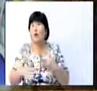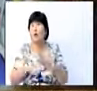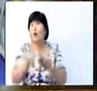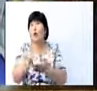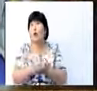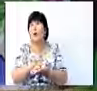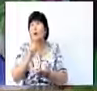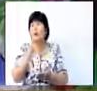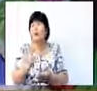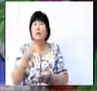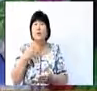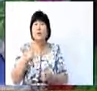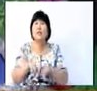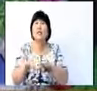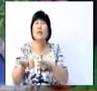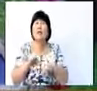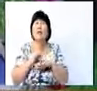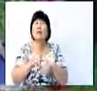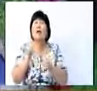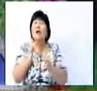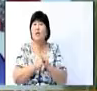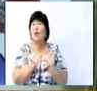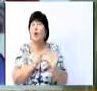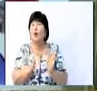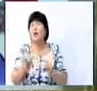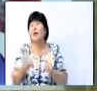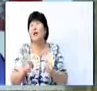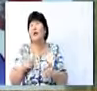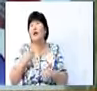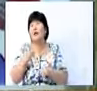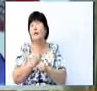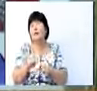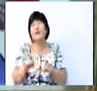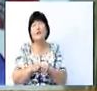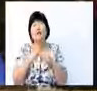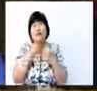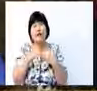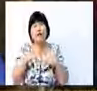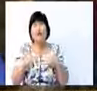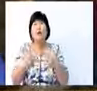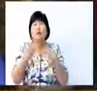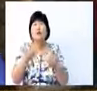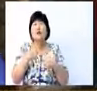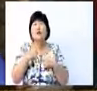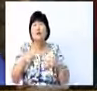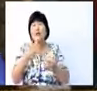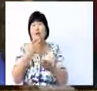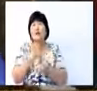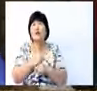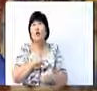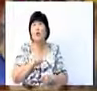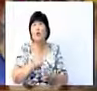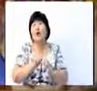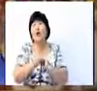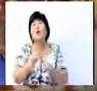фонда «Социум Кларда» такие мероприятия проводятся регулярно. Для ремесленников это незаменимая площадка для рекламы и сбыта своих работ, а также